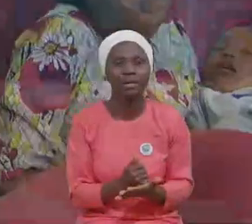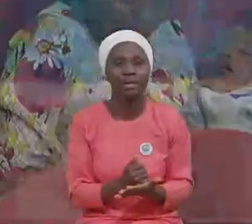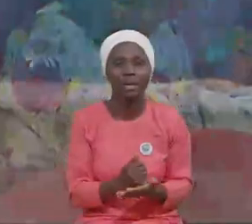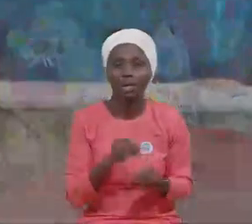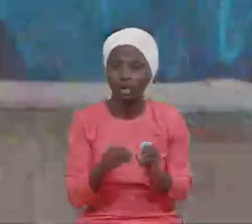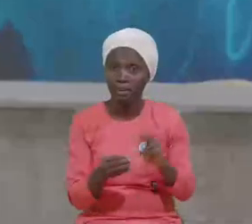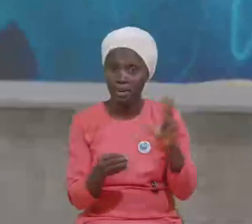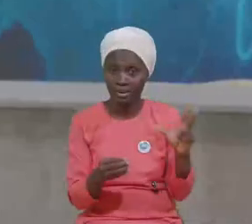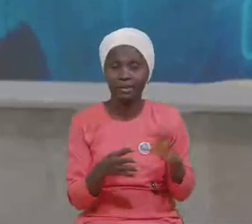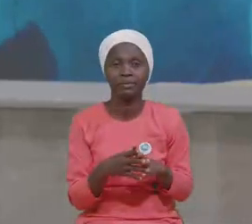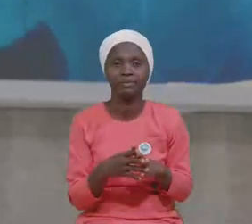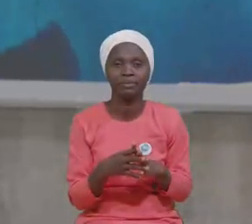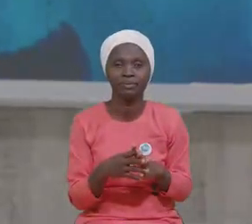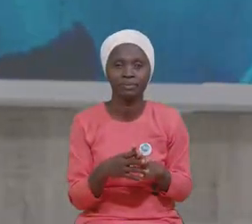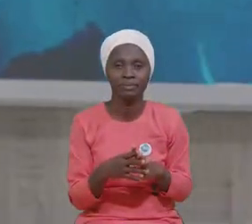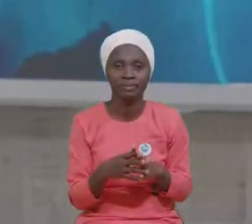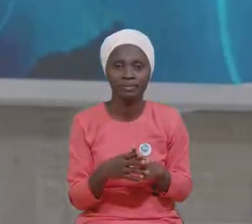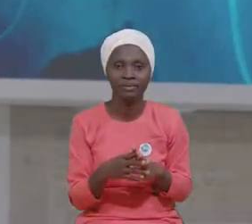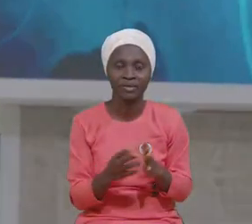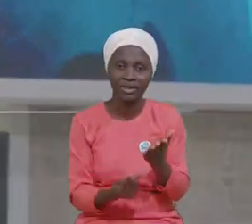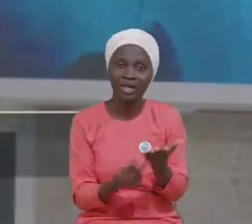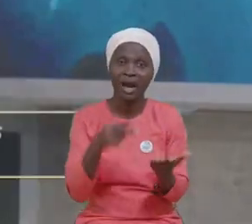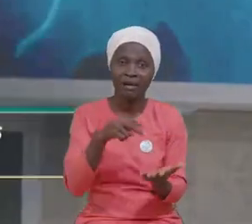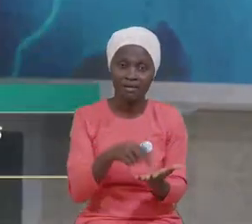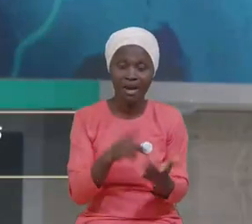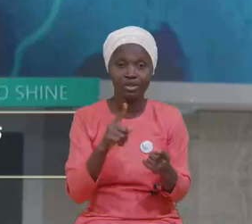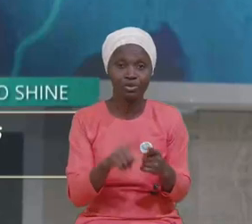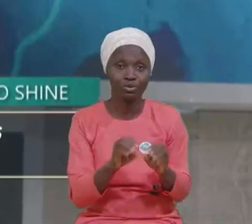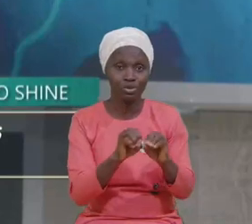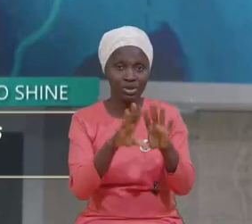Jésus. Troisième élément maintenant.